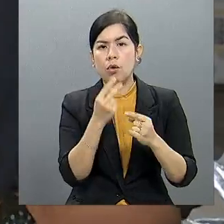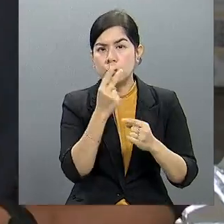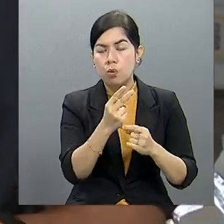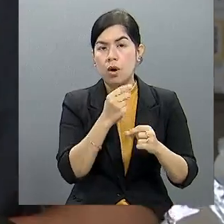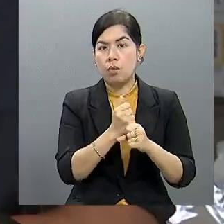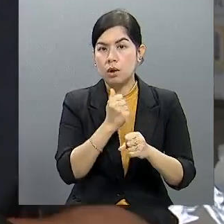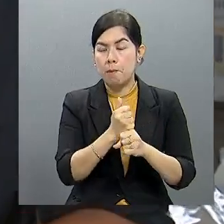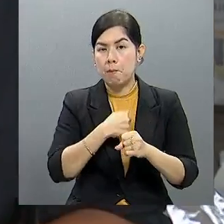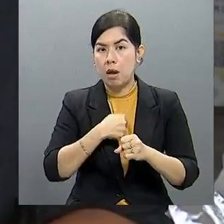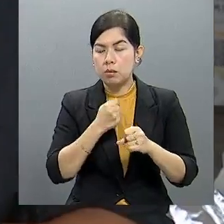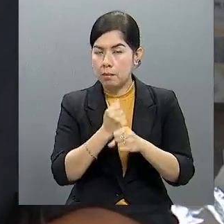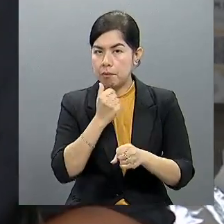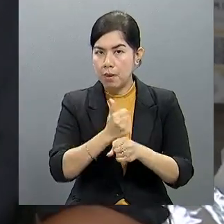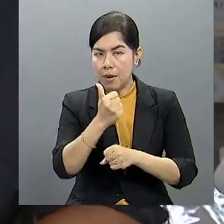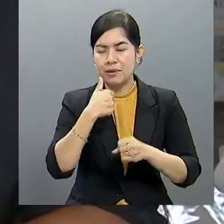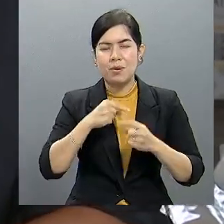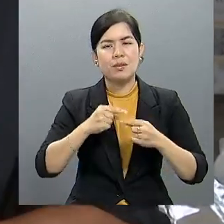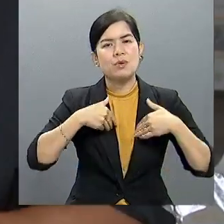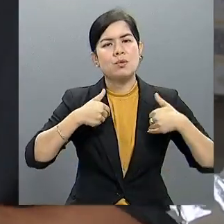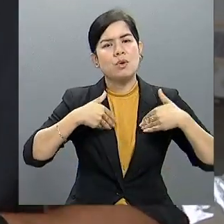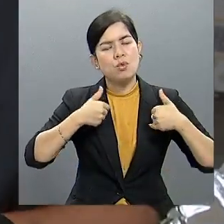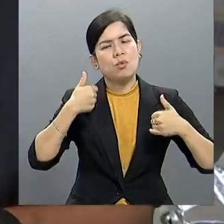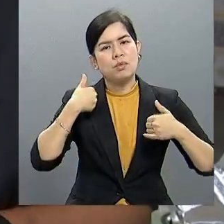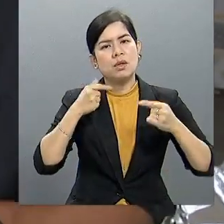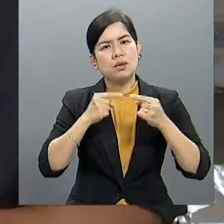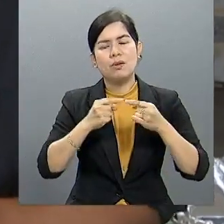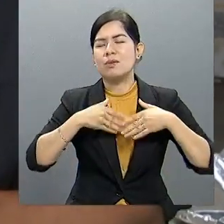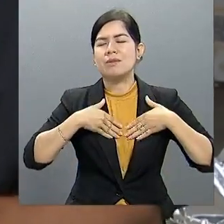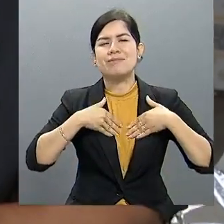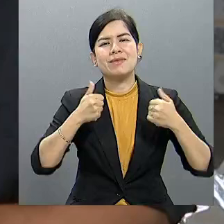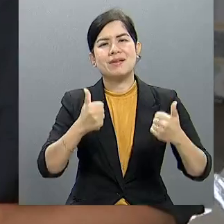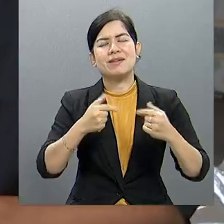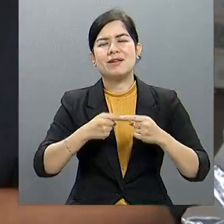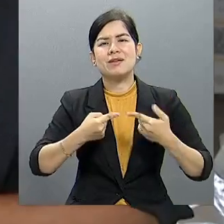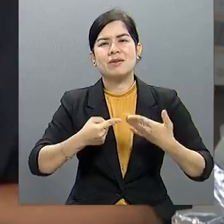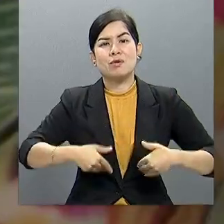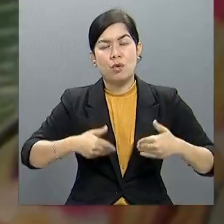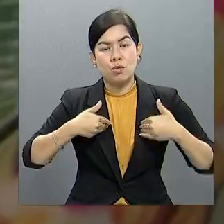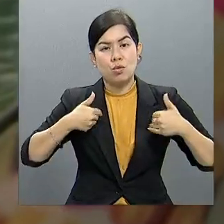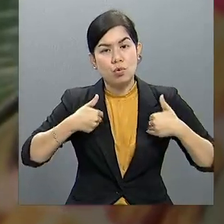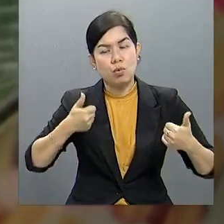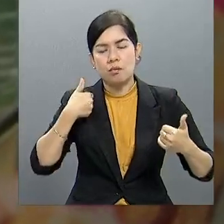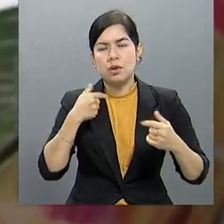ิดทำแล้วสนุก ทำแลวมความสุขมจะทำให้เราทำงานไดดีขึ้นทำแลวหลกมัน ผมวามนน่าจะไปได้